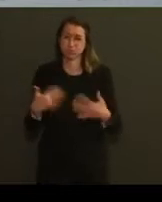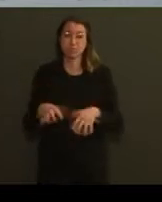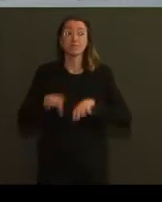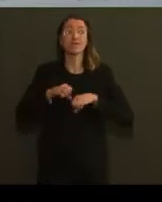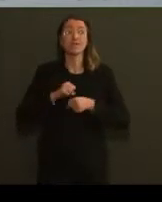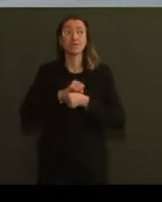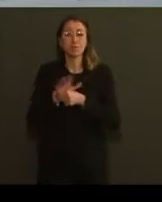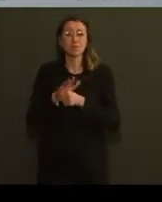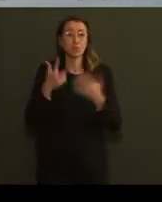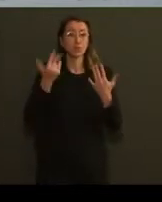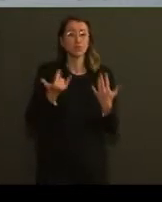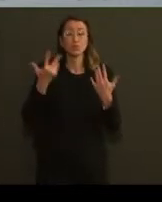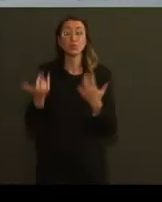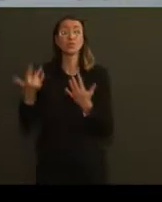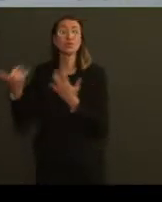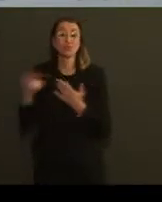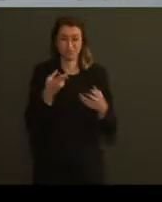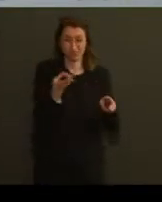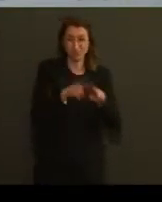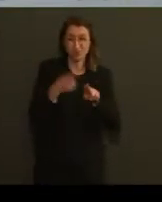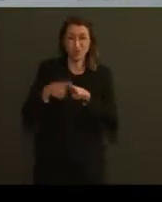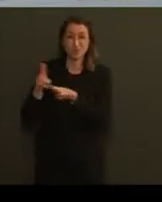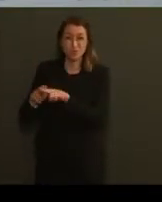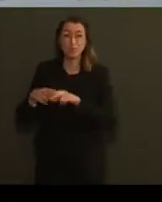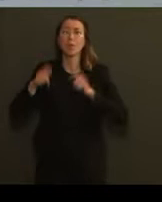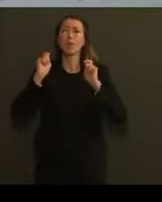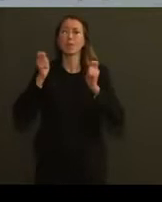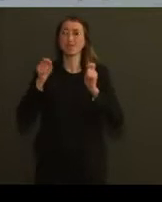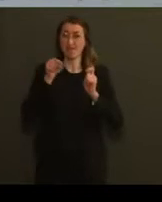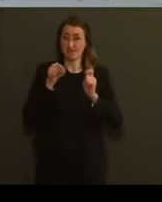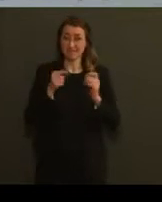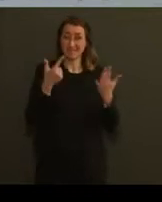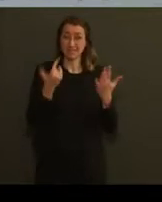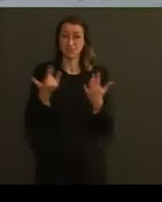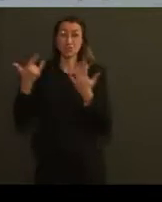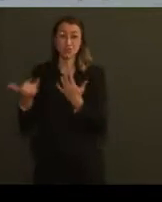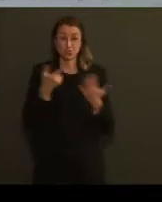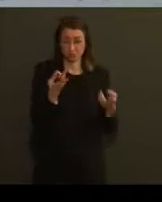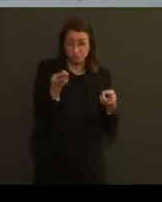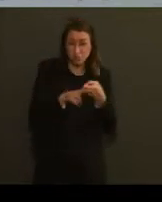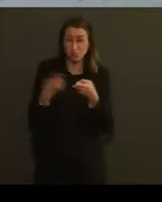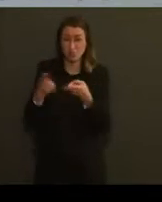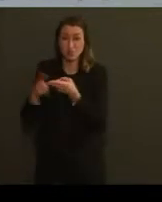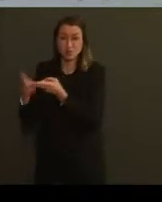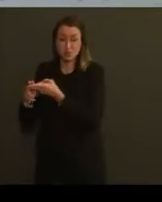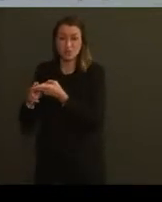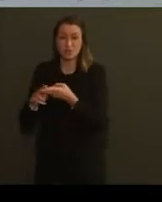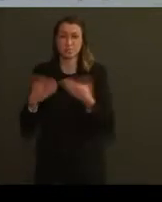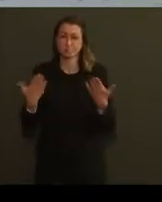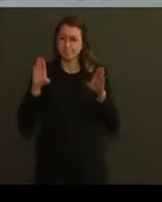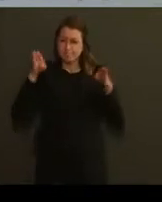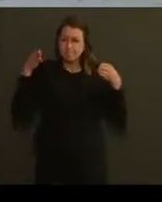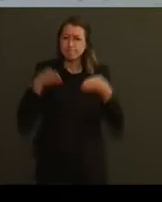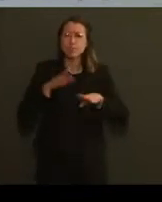les hospitalisations tous les 7 jours. Si nous revenons aux infections, le mardi